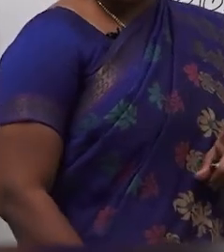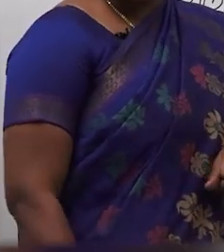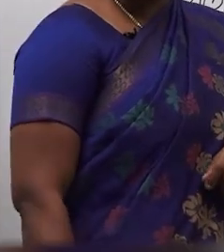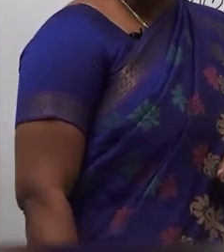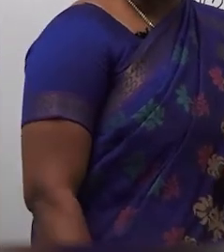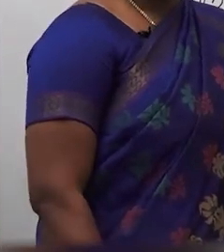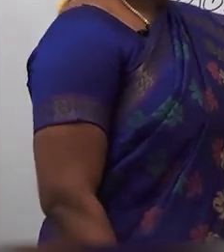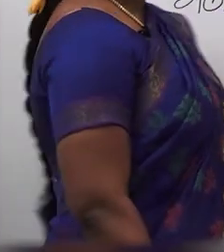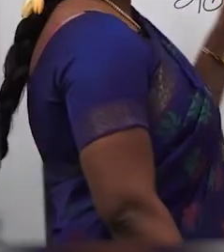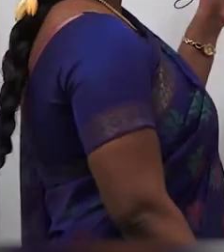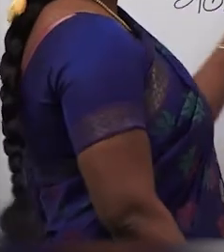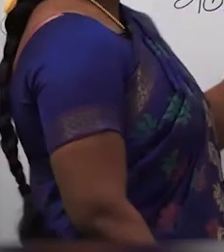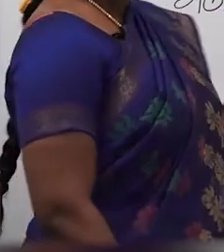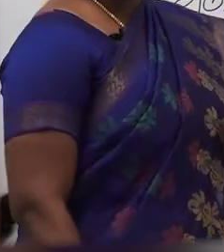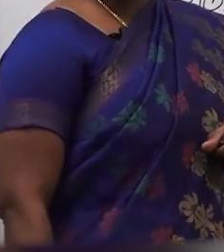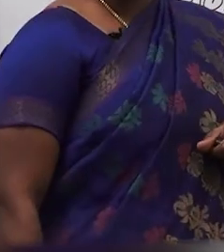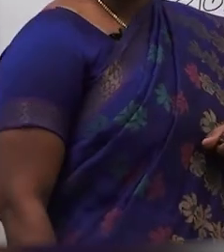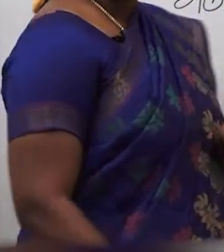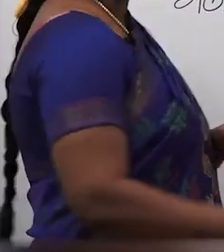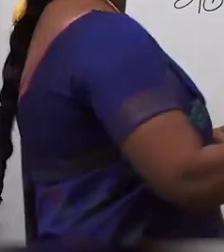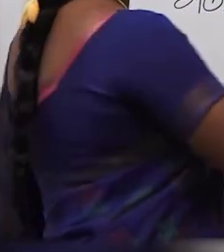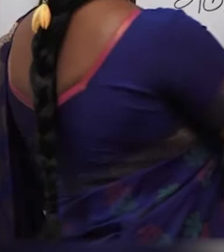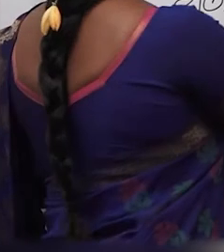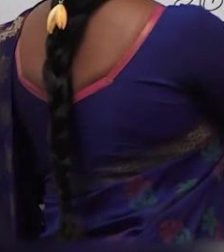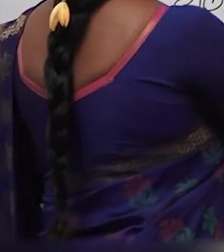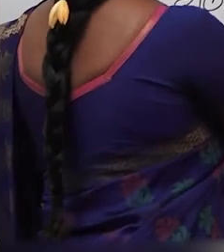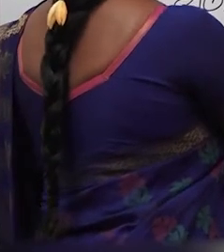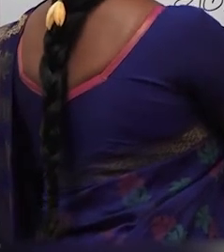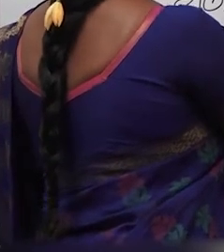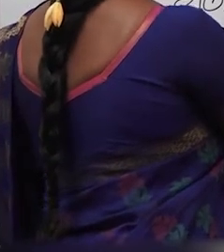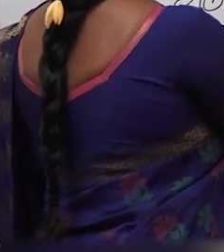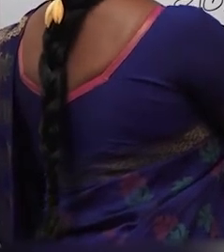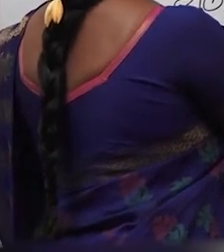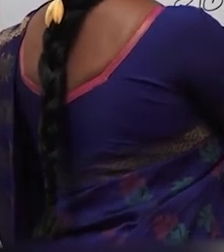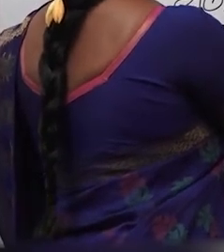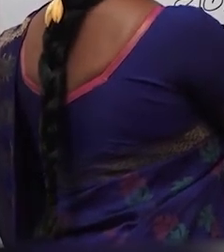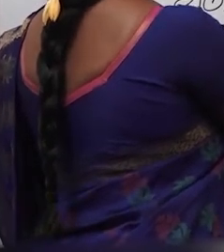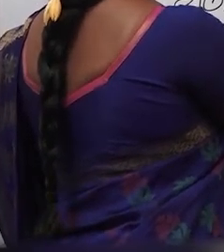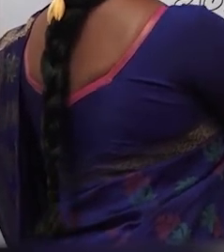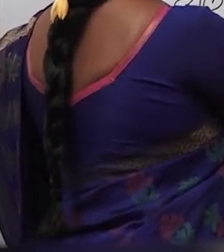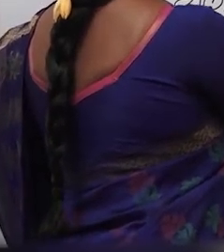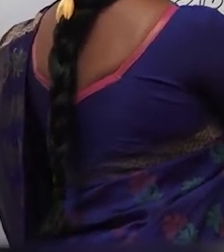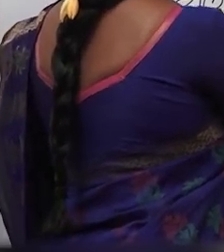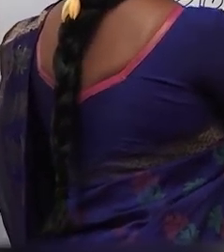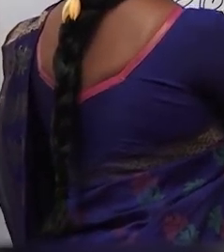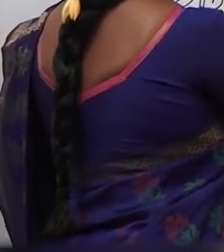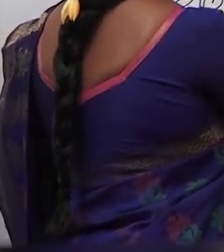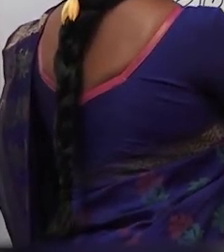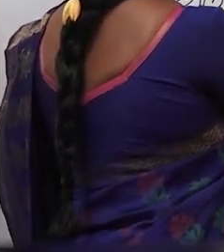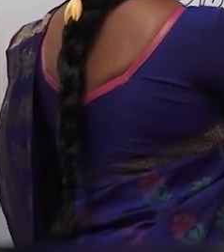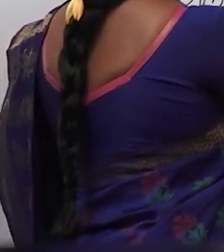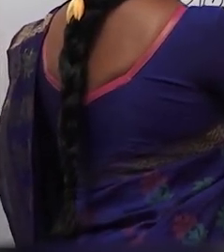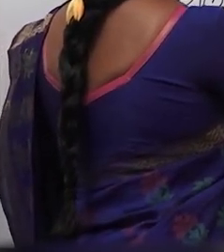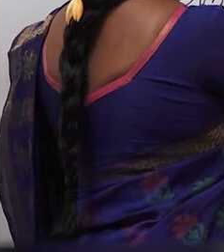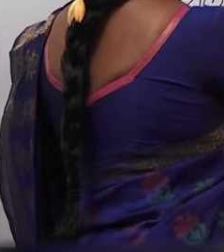நிரப்பு கோணங்கள். அடுத்து மிகை நிரப்பு கோணங்கள்னா என்ன? இரண்டு கோணங்கள் இருக்கு. ஒன்னு 70 டிகிரி, இன்னொன்னு